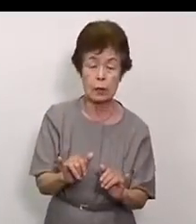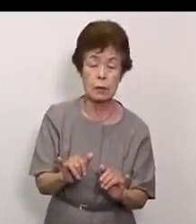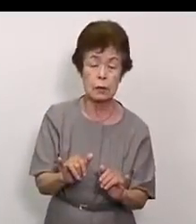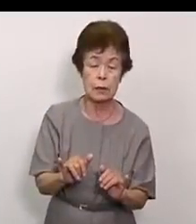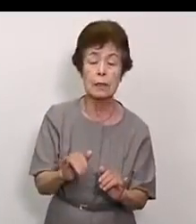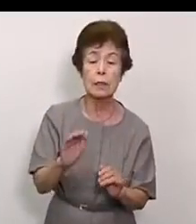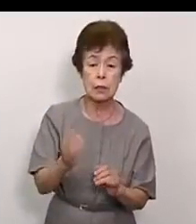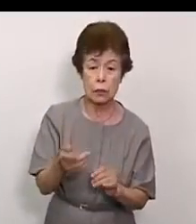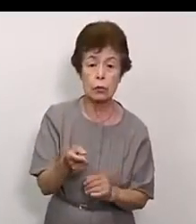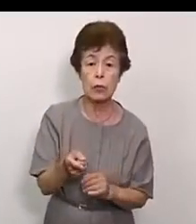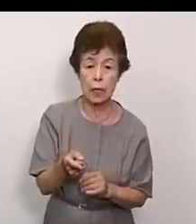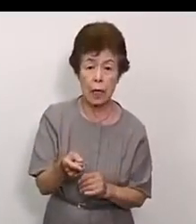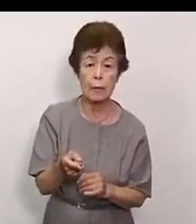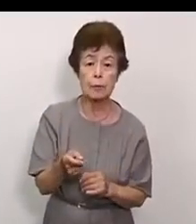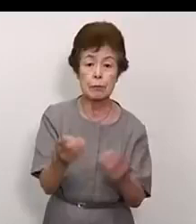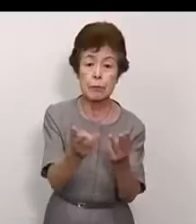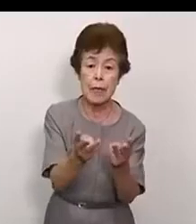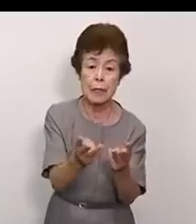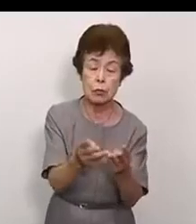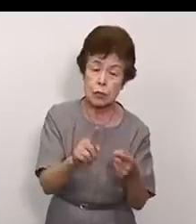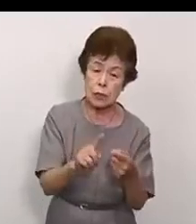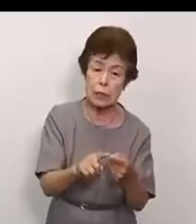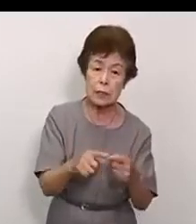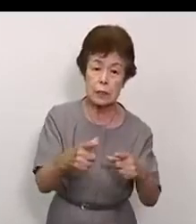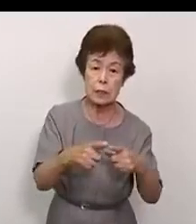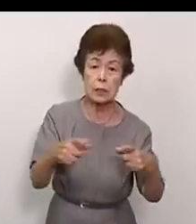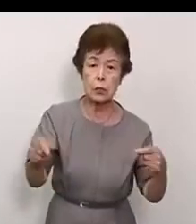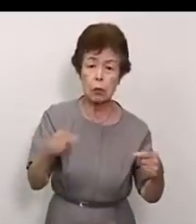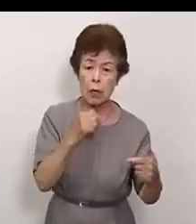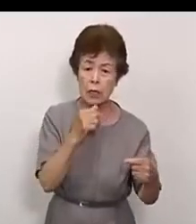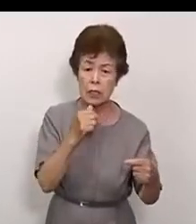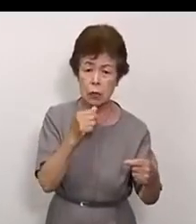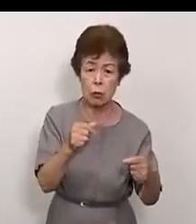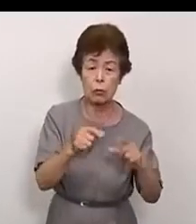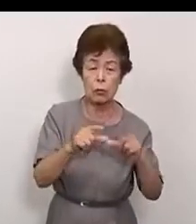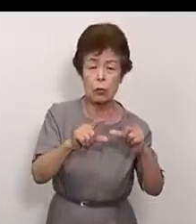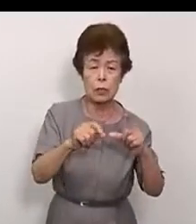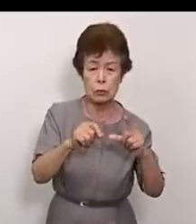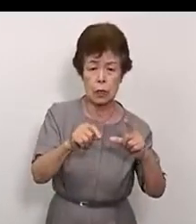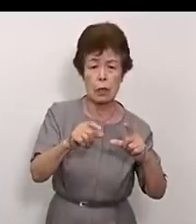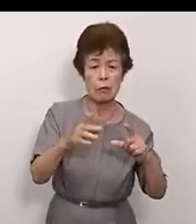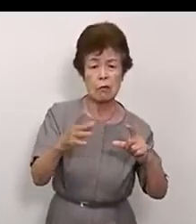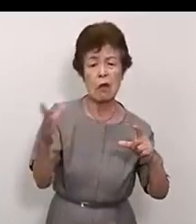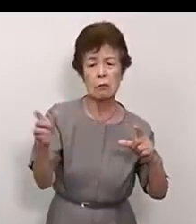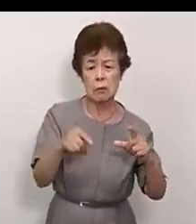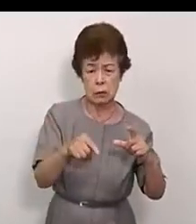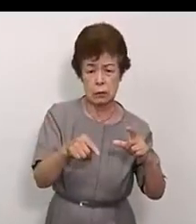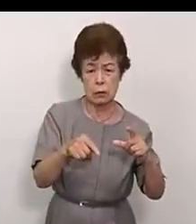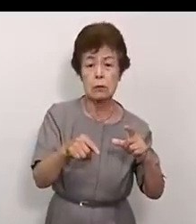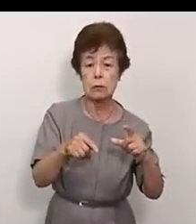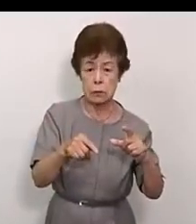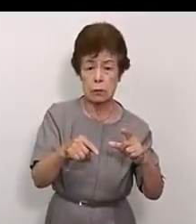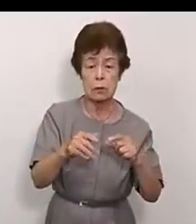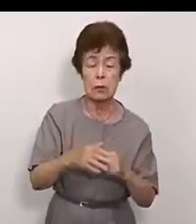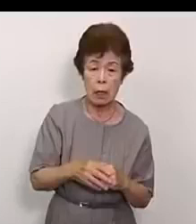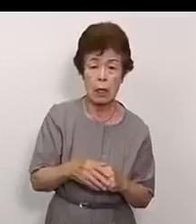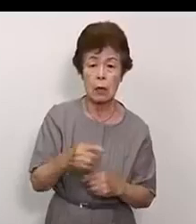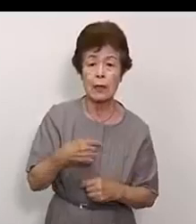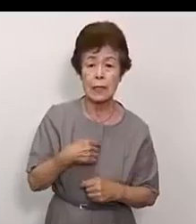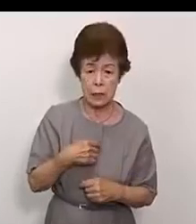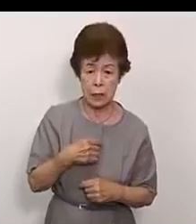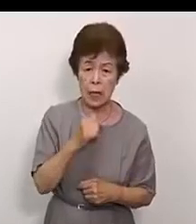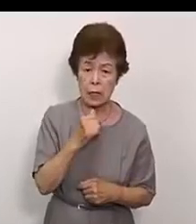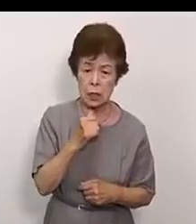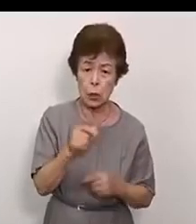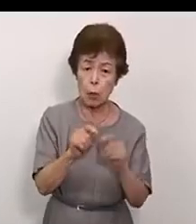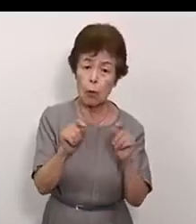んですけど、まあ、数字的にも非常に日本は貧困率が高い国になってるということですね。それから私が貧困問